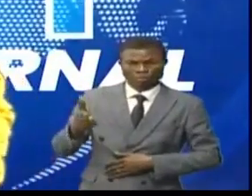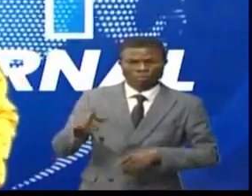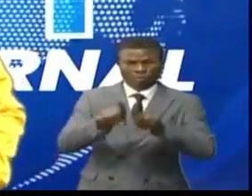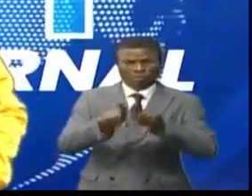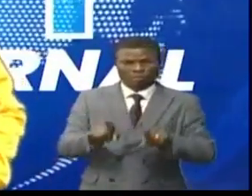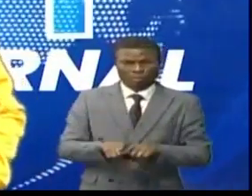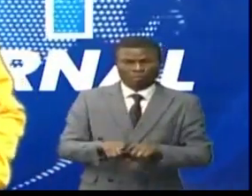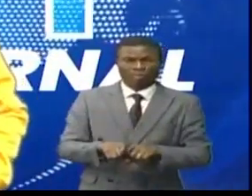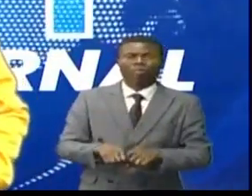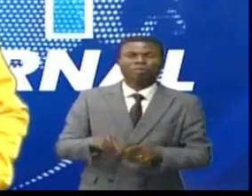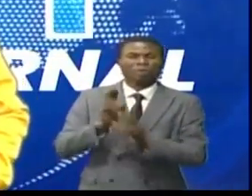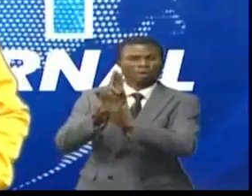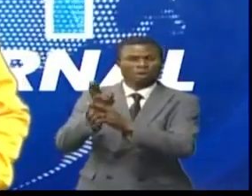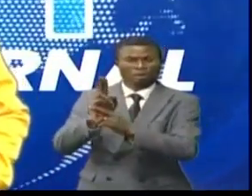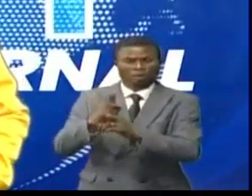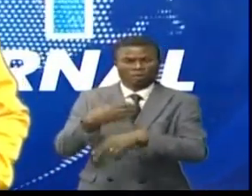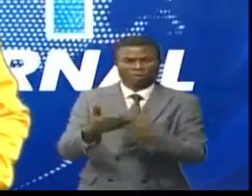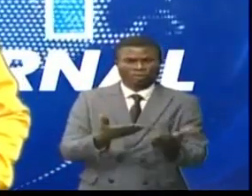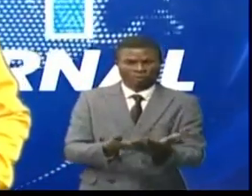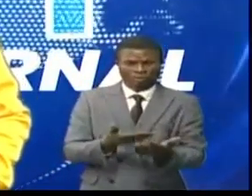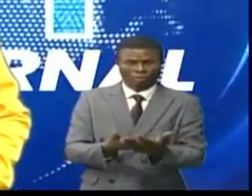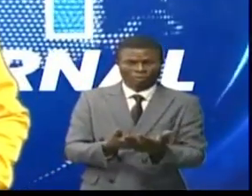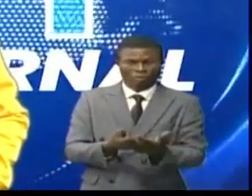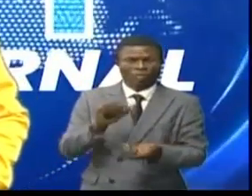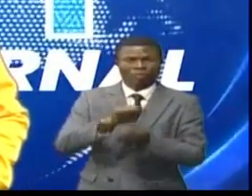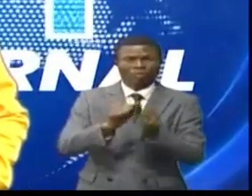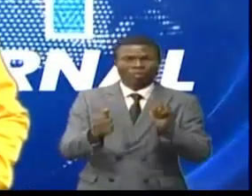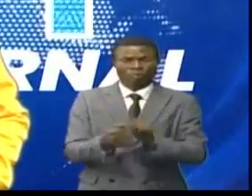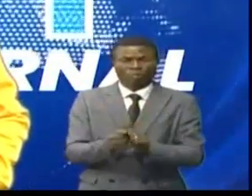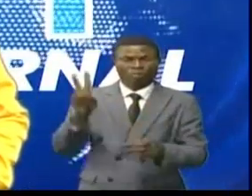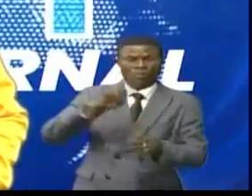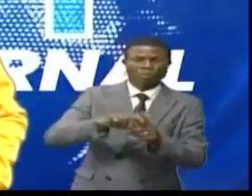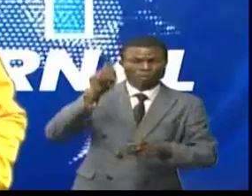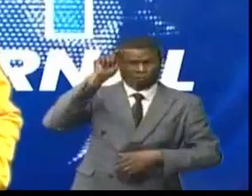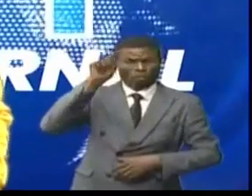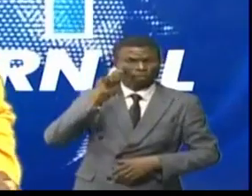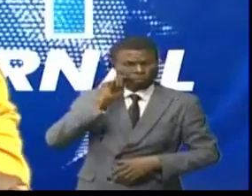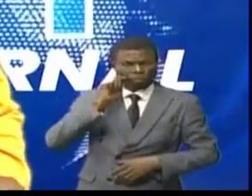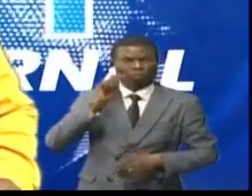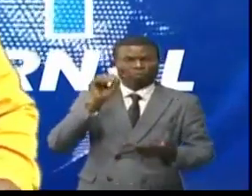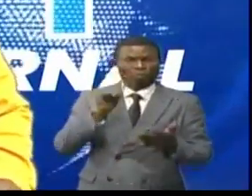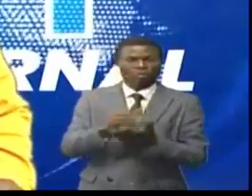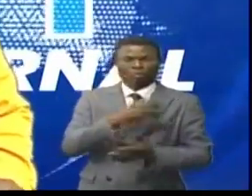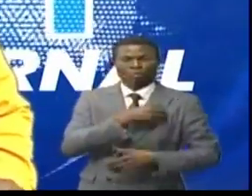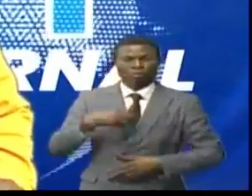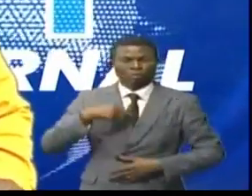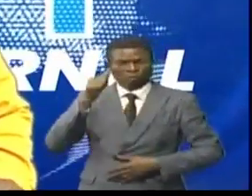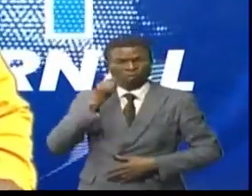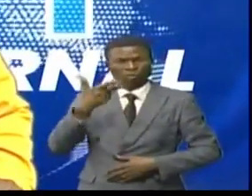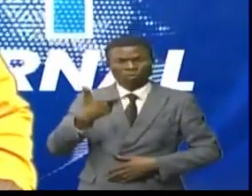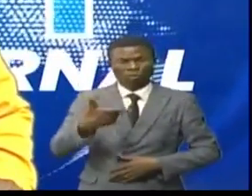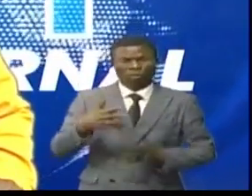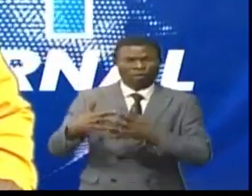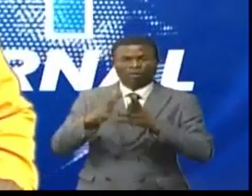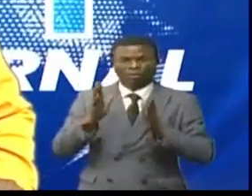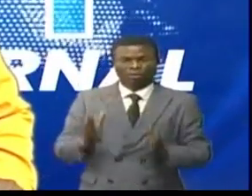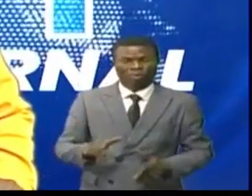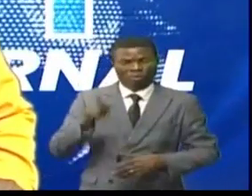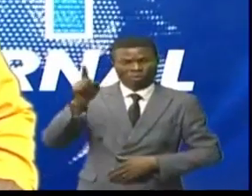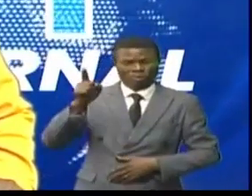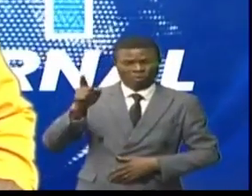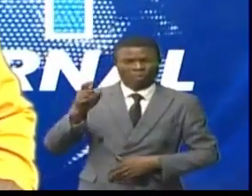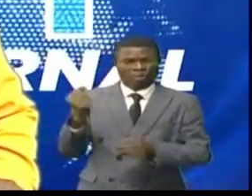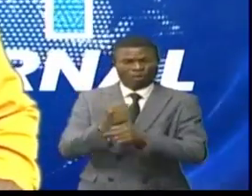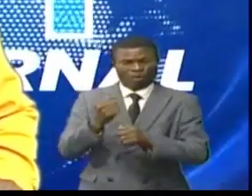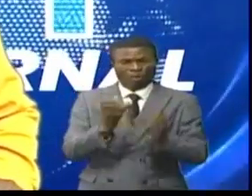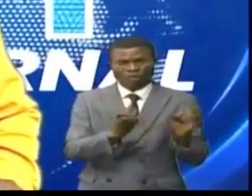un état des lieux qui a été fait sur la problématique des violences sexuelles et basées sur le genre. Ce mardi à New York, c'était au cours d'une séance de